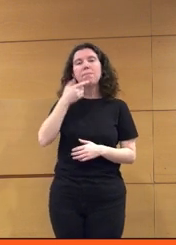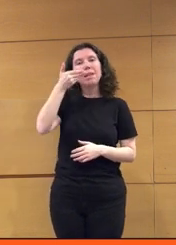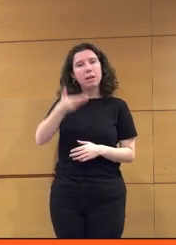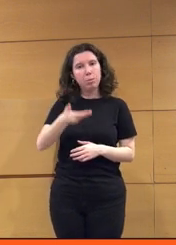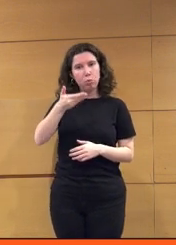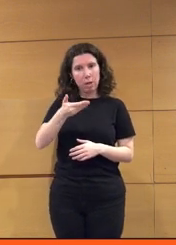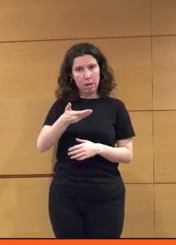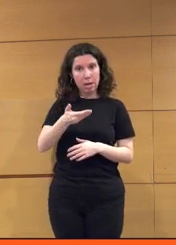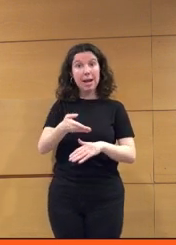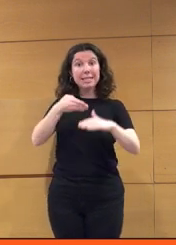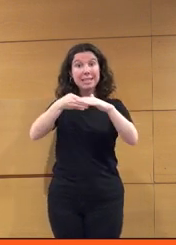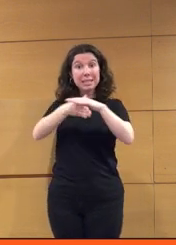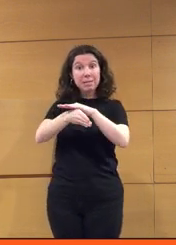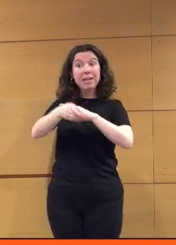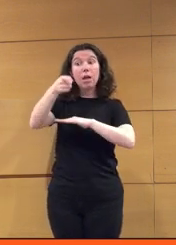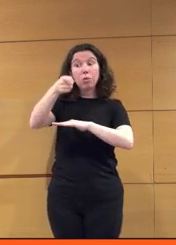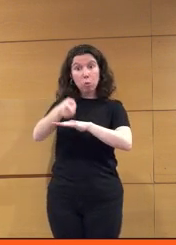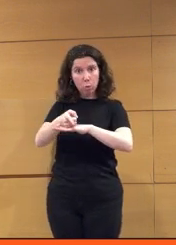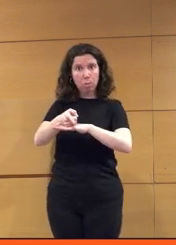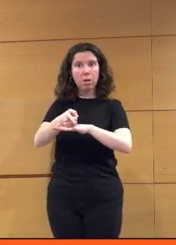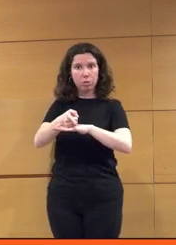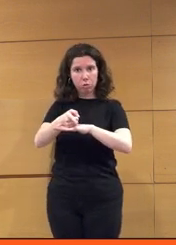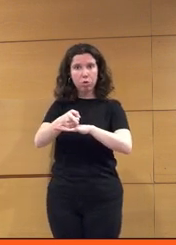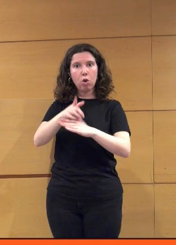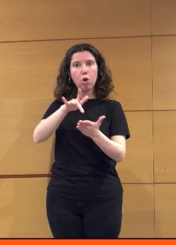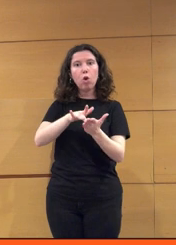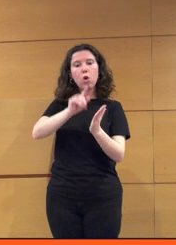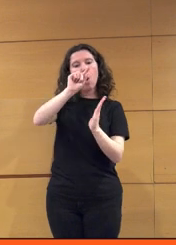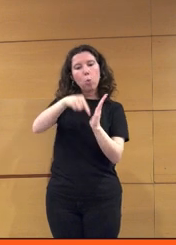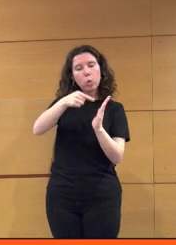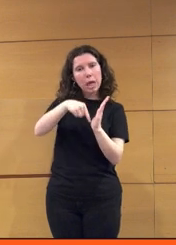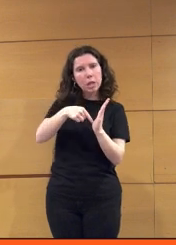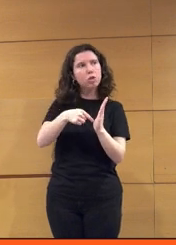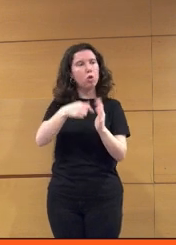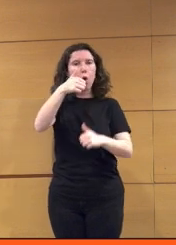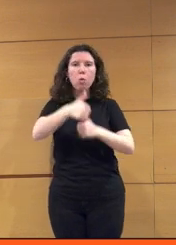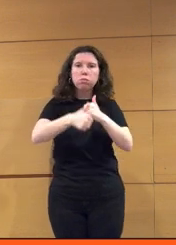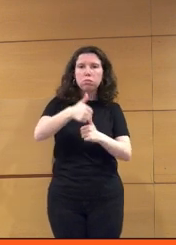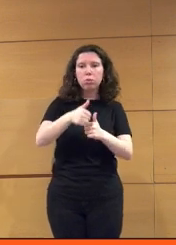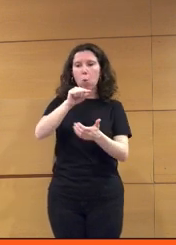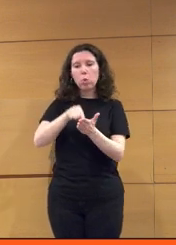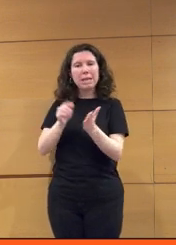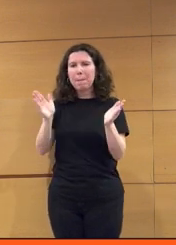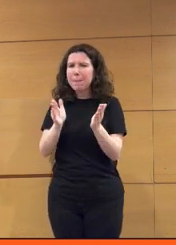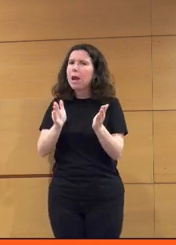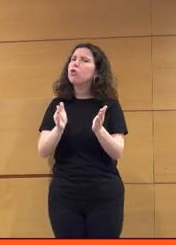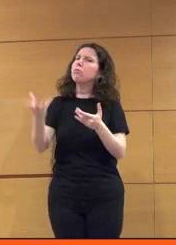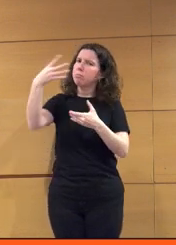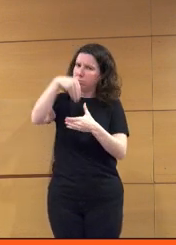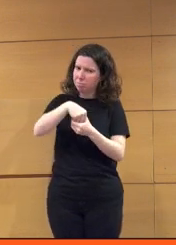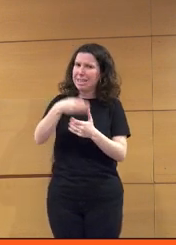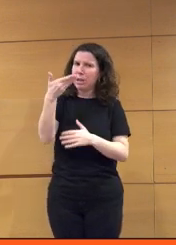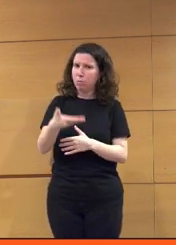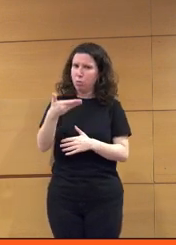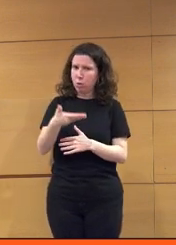l'obligació de l'accessibilitat en els plecs de contractació, en els contractes menors, etc. és important, hem de demanar a les empreses que quan